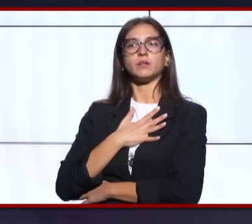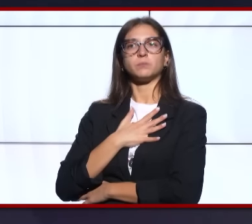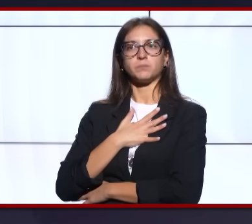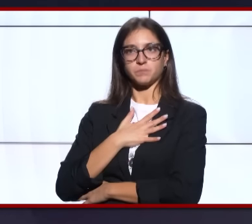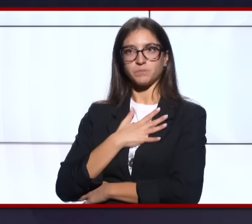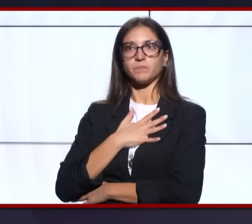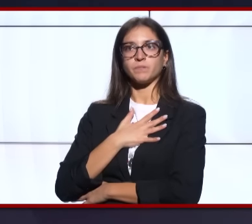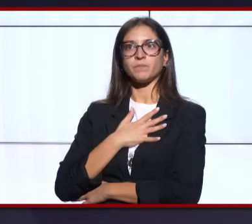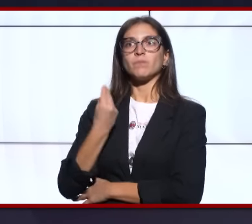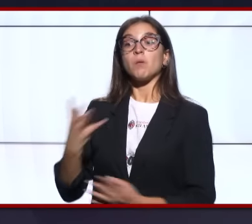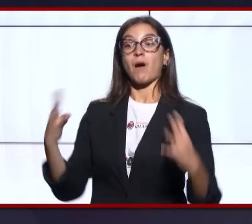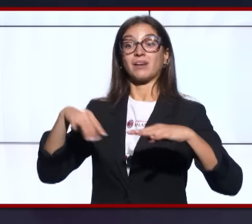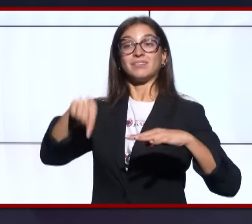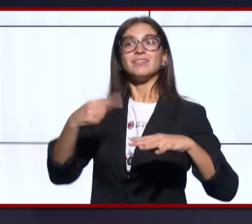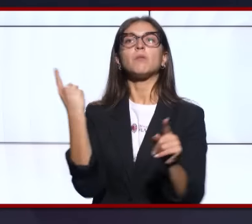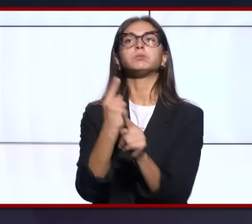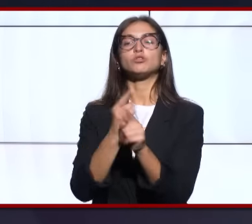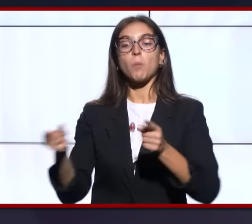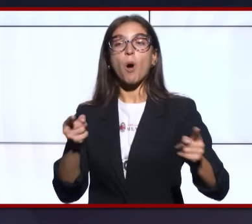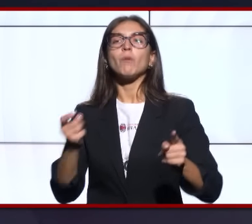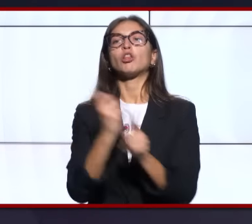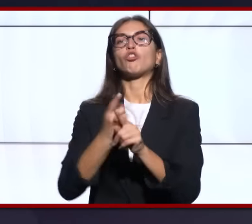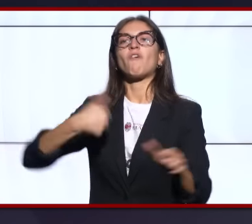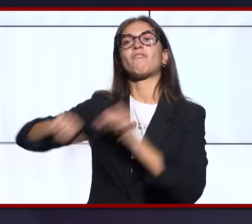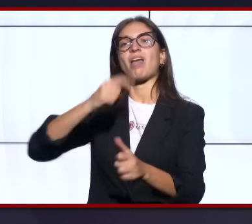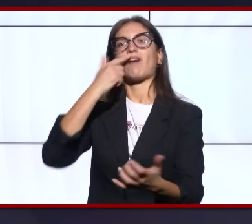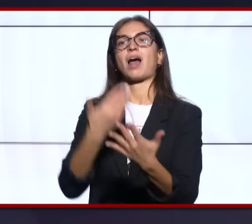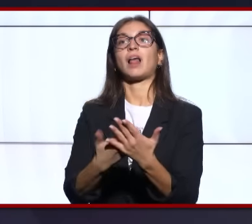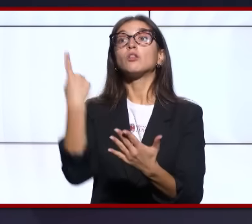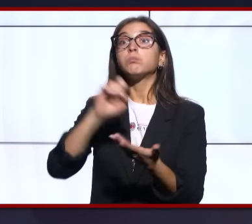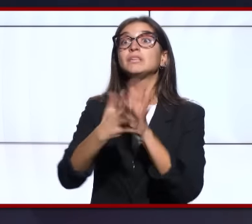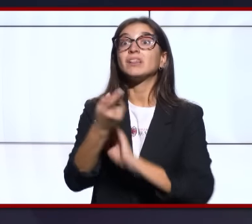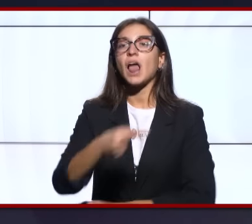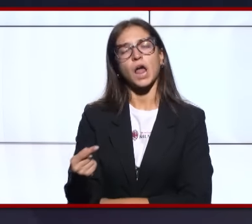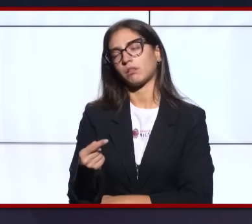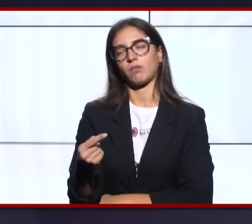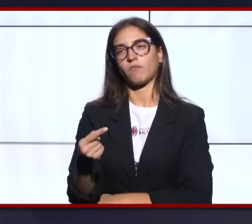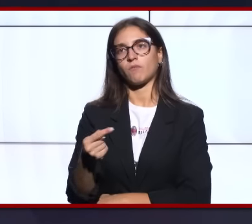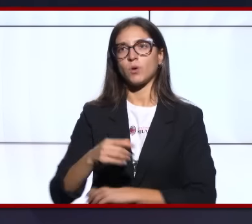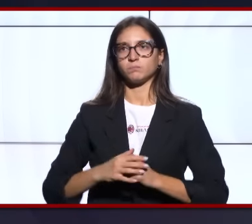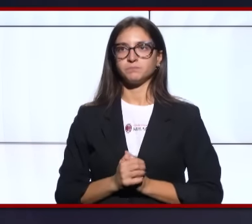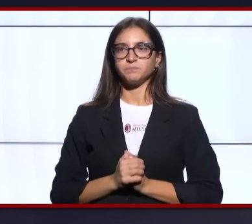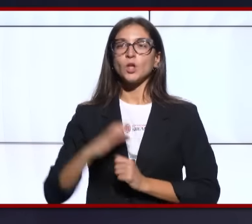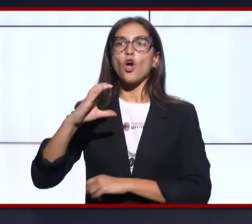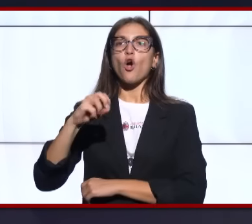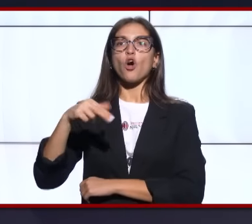la partita chiedeva in quel momento non è stata una penalizzazione No no no Conte